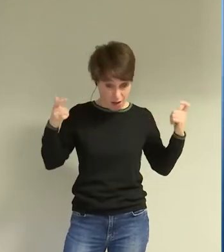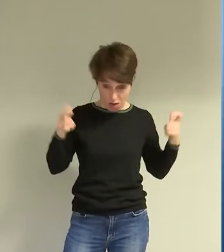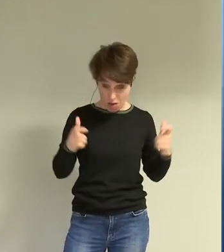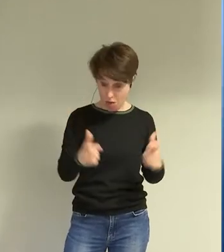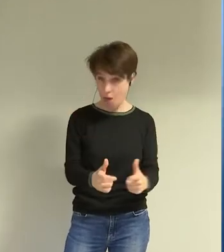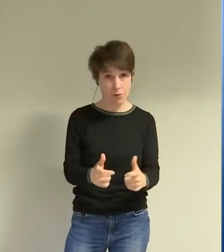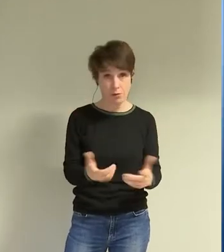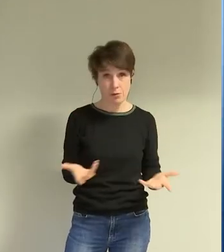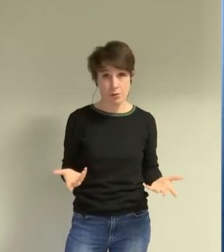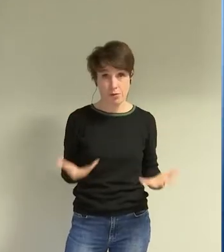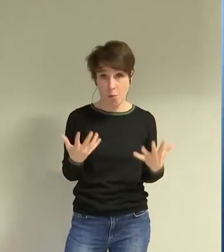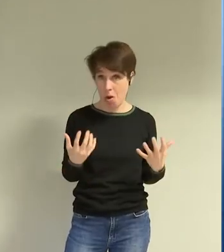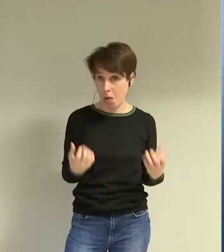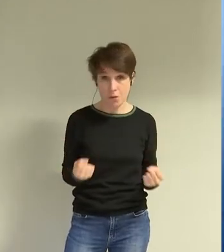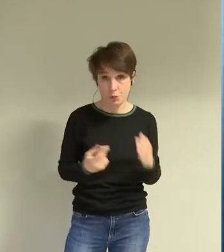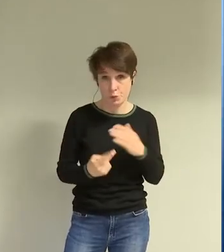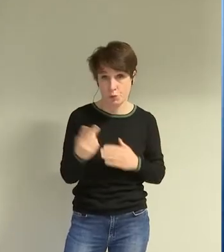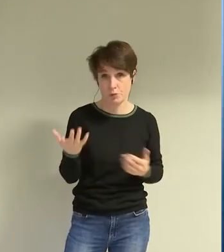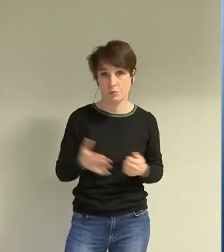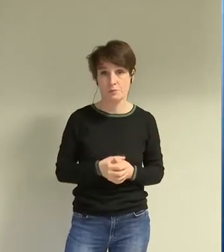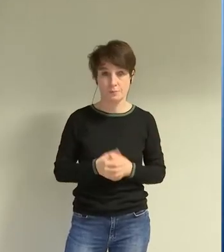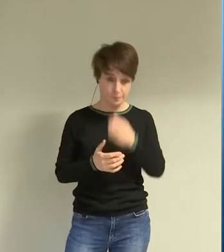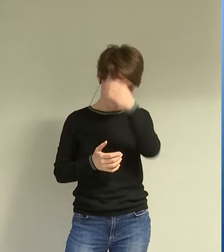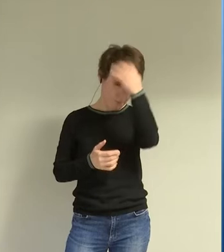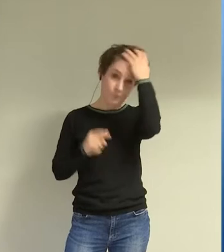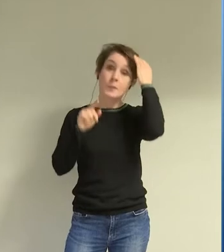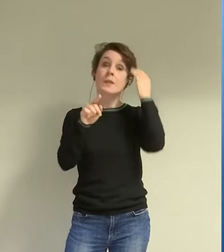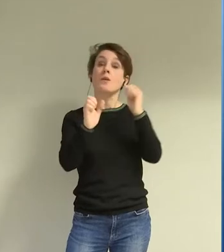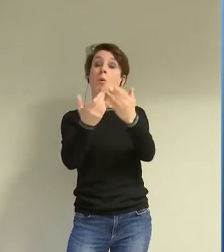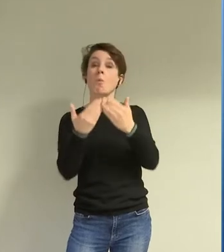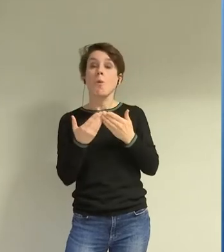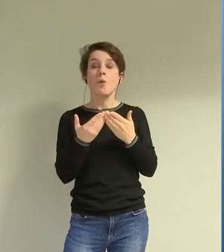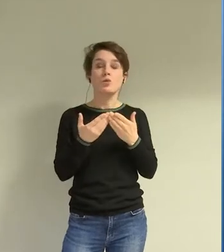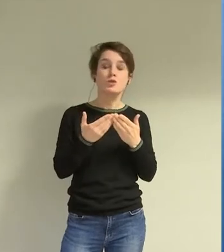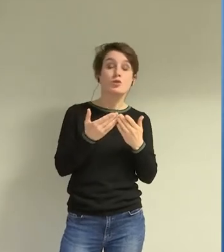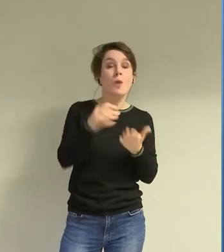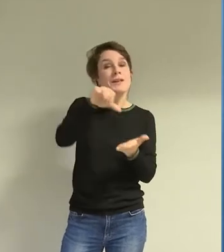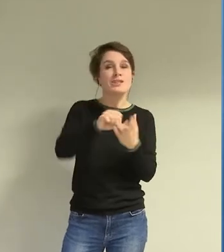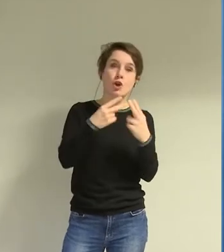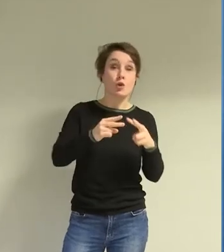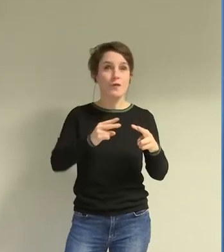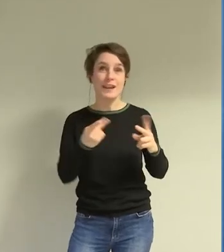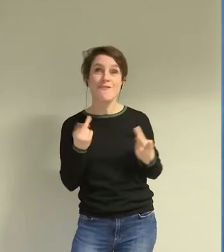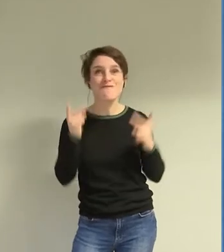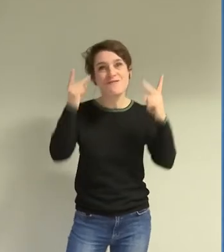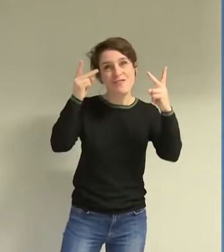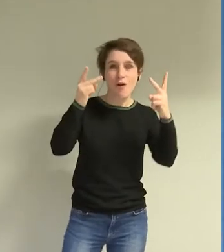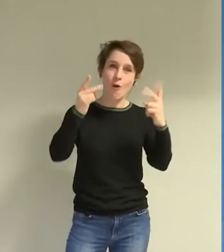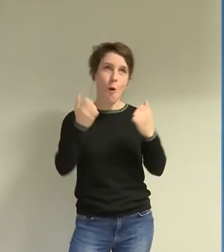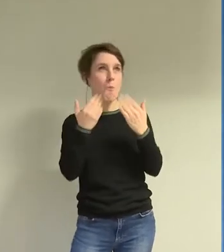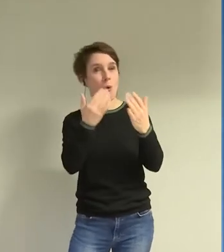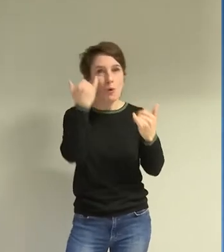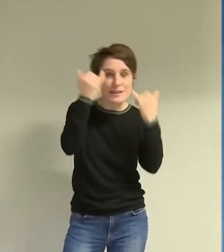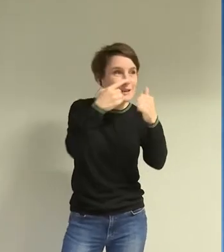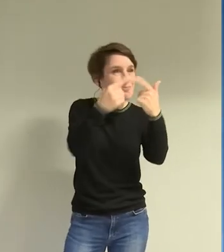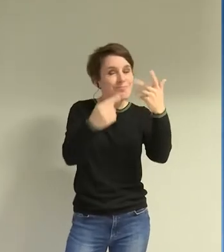la présentation de vos propositions pour la vitalité coeur de ville qui voudraient nous faire croire que vous allez améliorer la situation